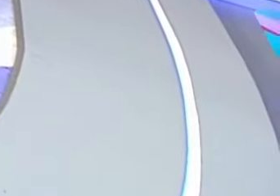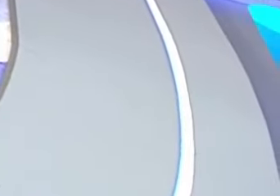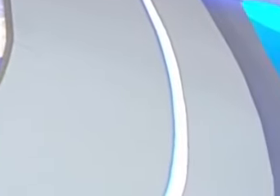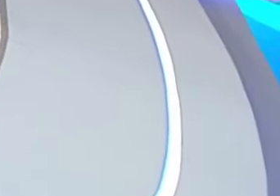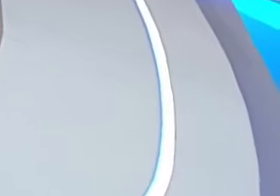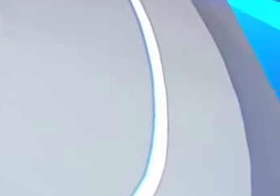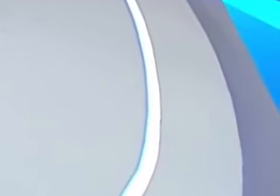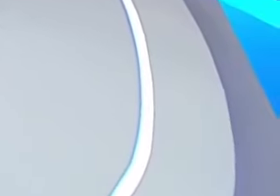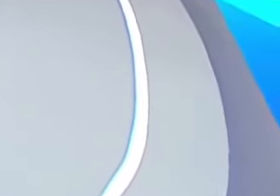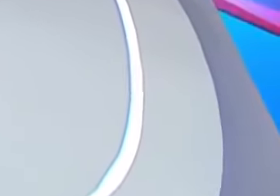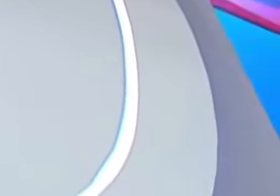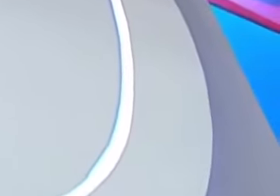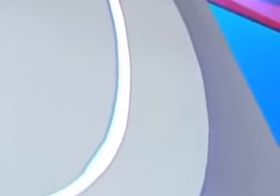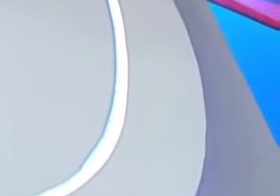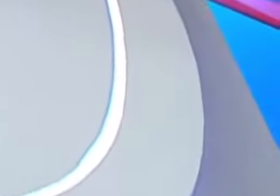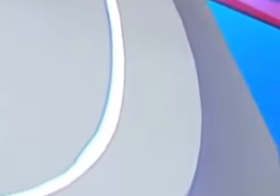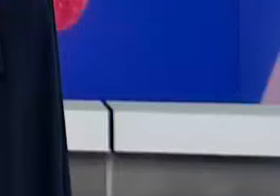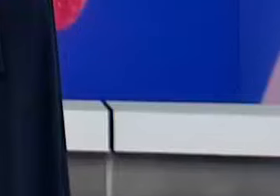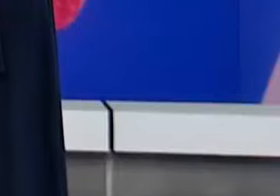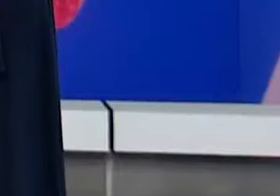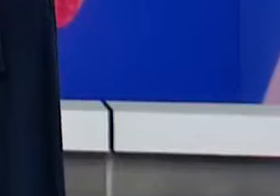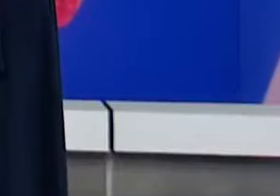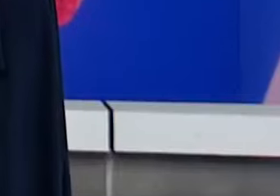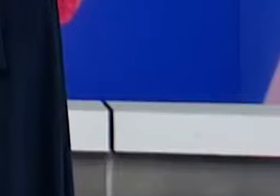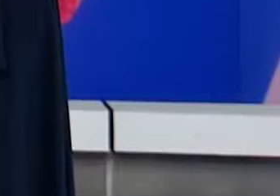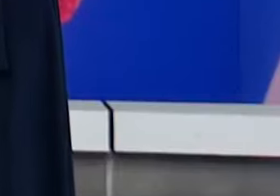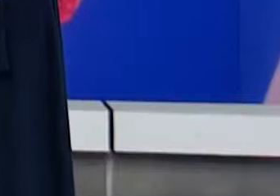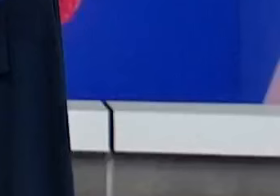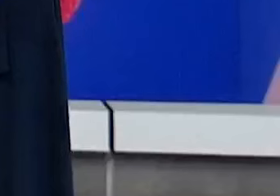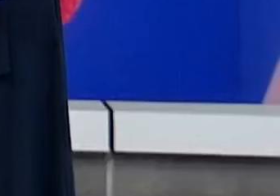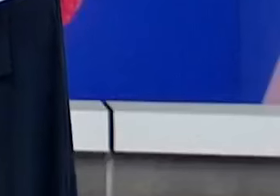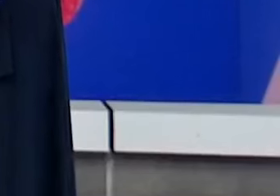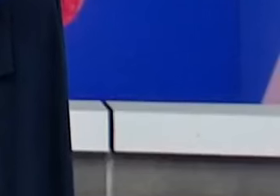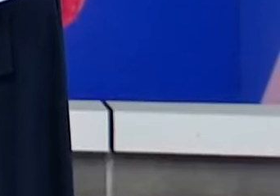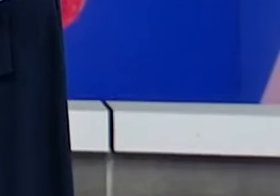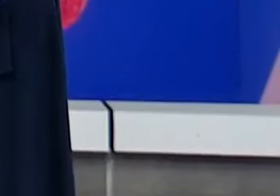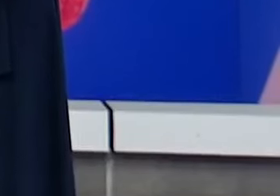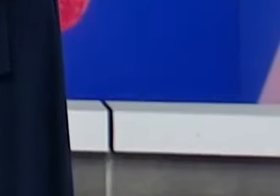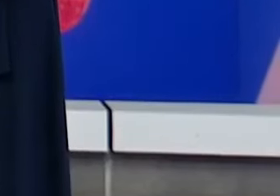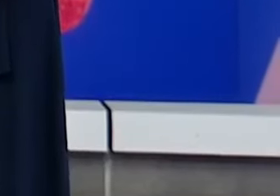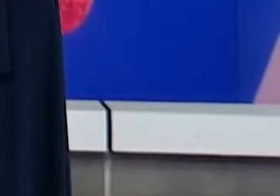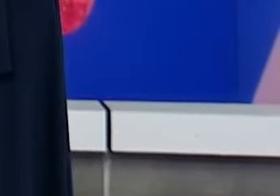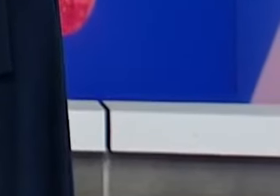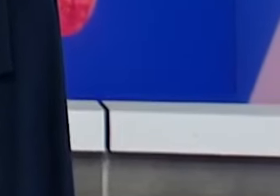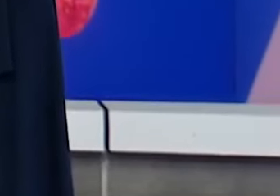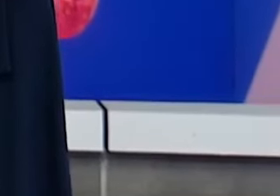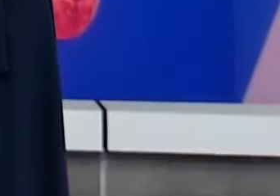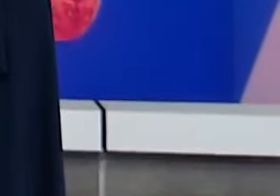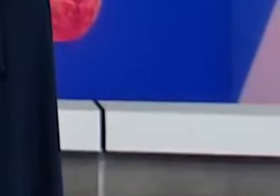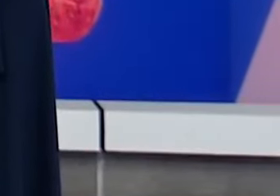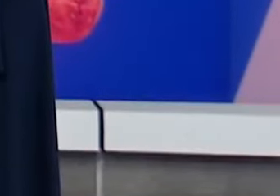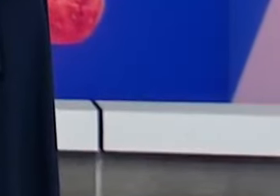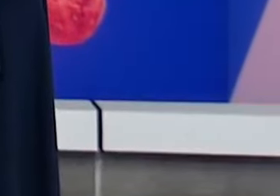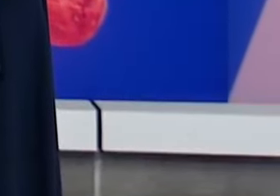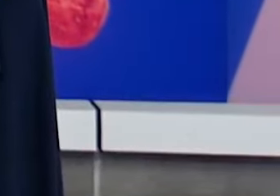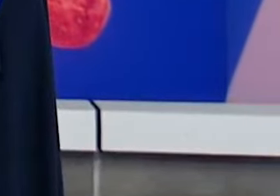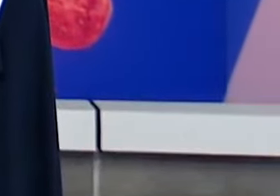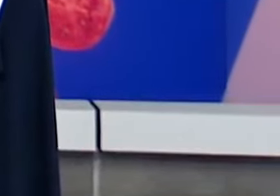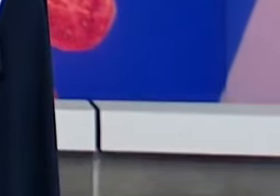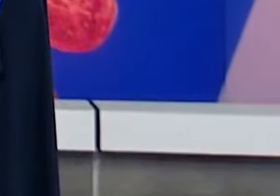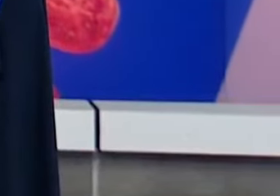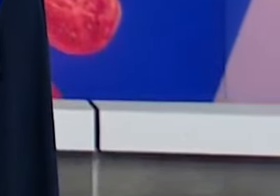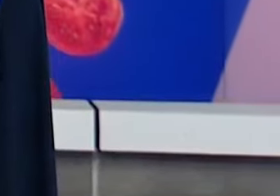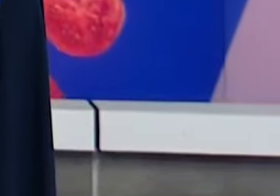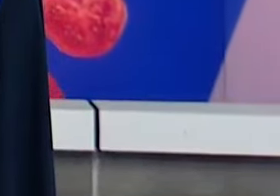Tatlong dekada nang binabalik-balikan ang ilang putahing ipinagmamalaki sa Ugbotondo. At kabilang na rito ang lechon kawali at iba